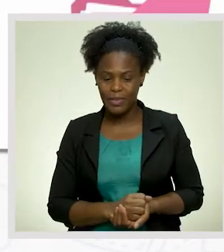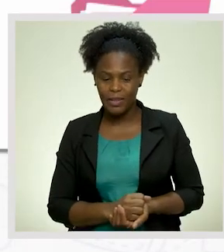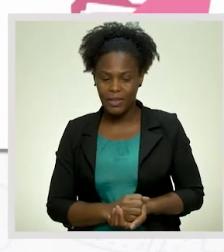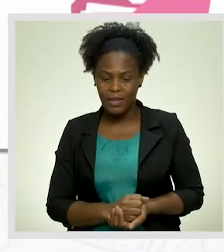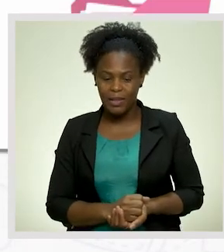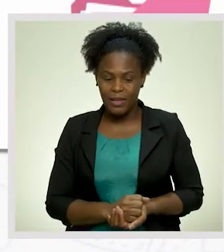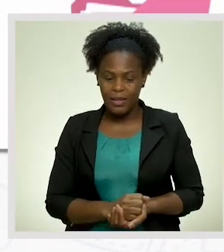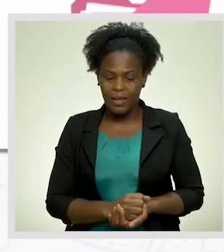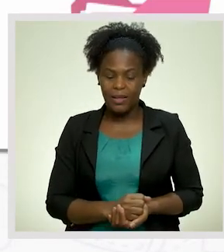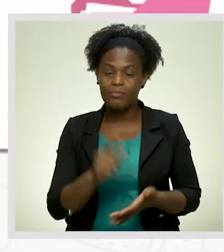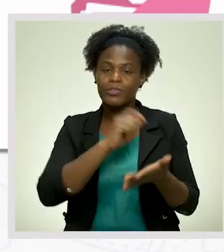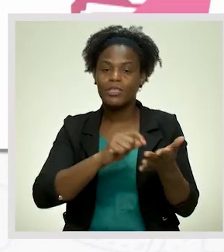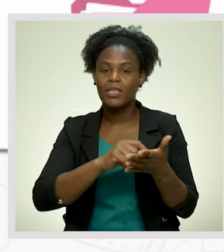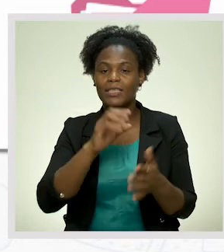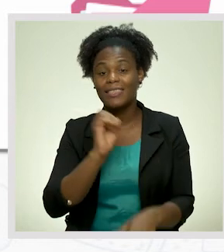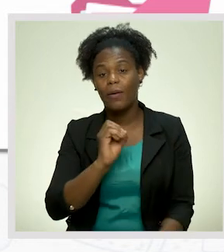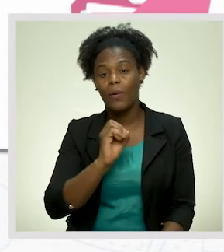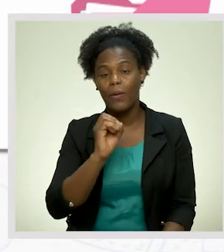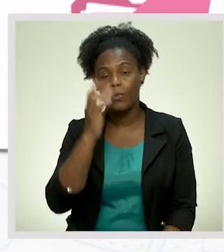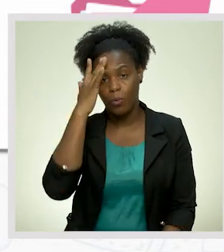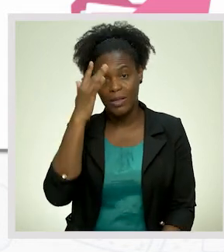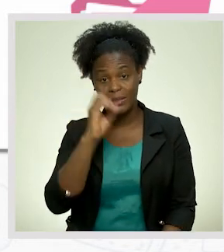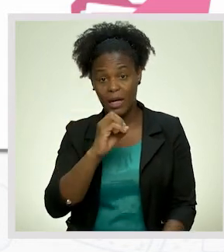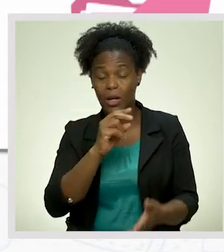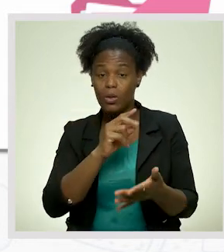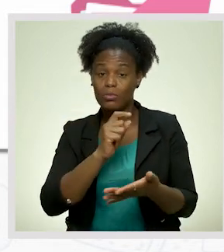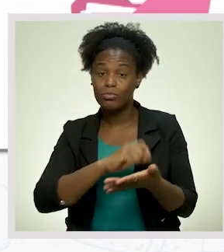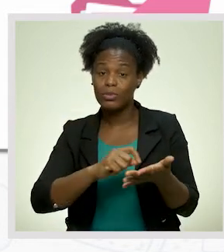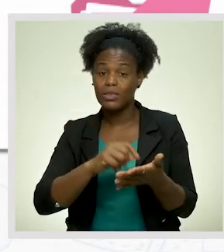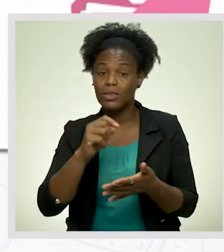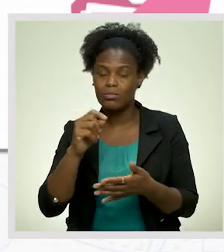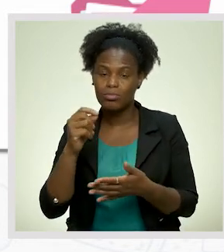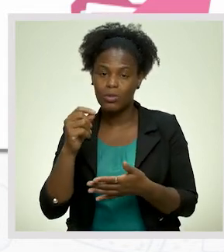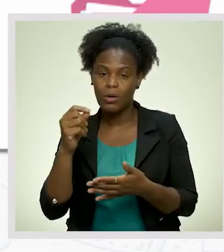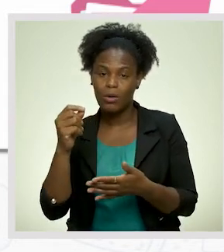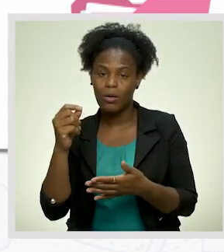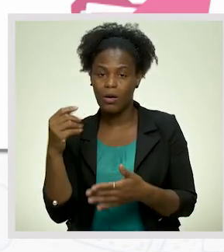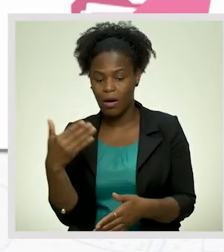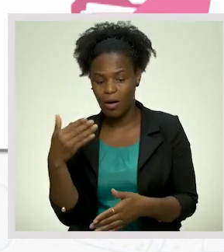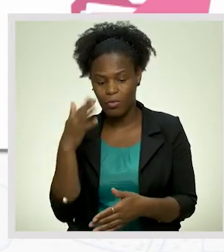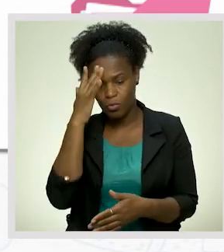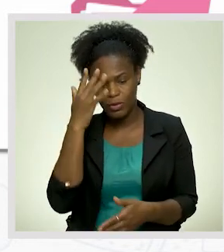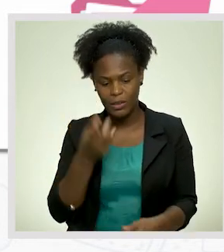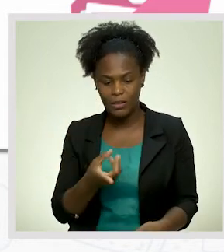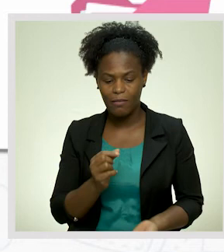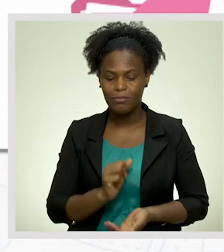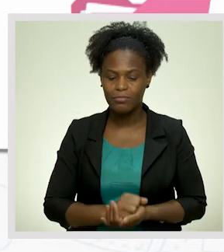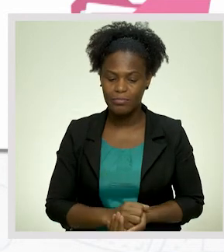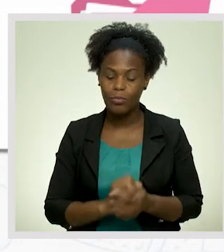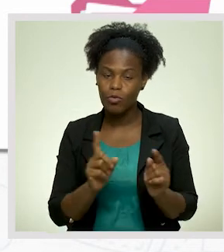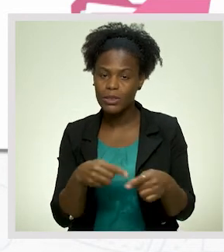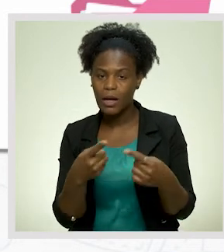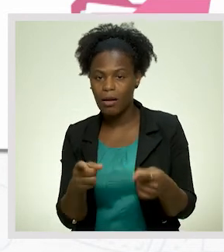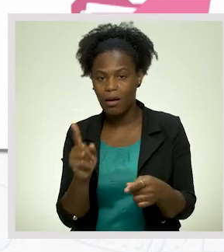Unité 0. Exercice 1, page 19. Dis-moi où est ton papa? Sans même devoir